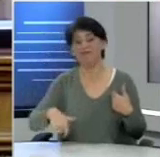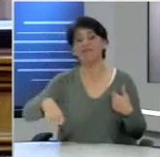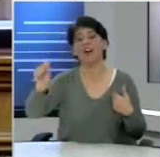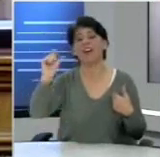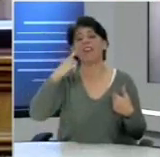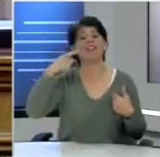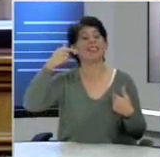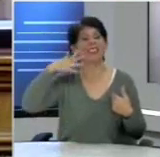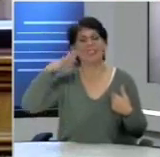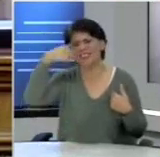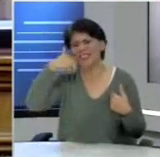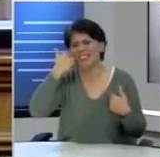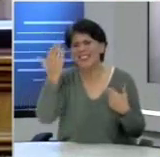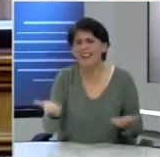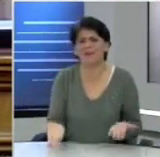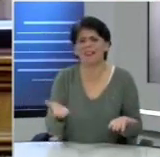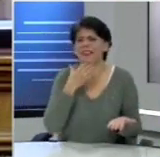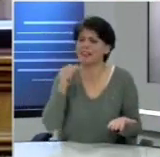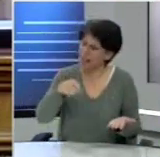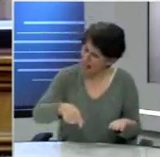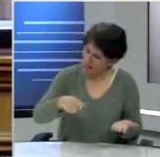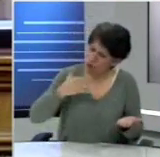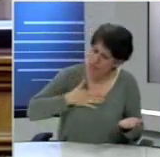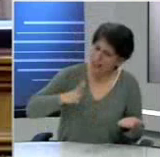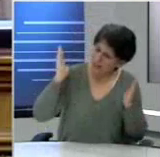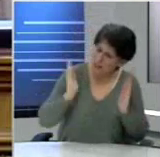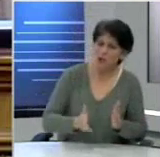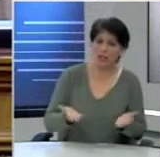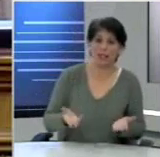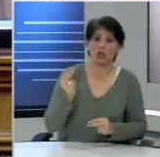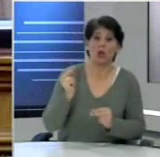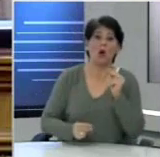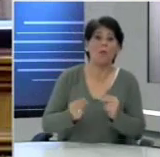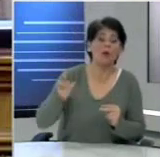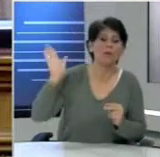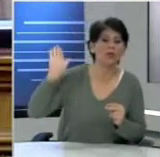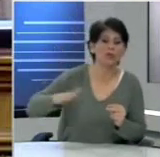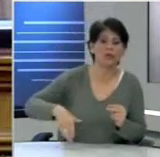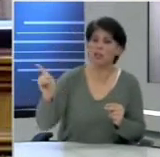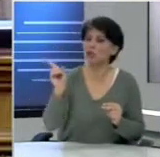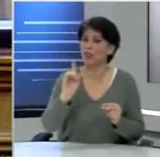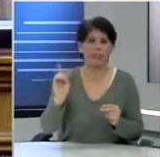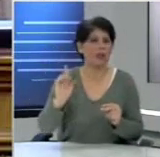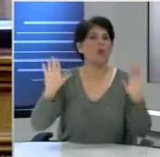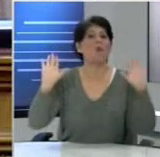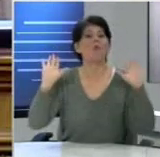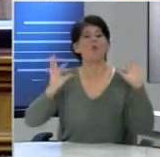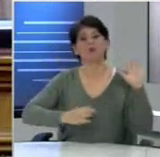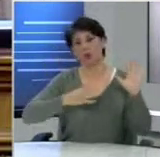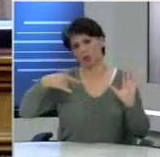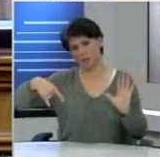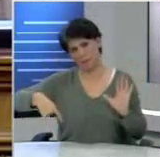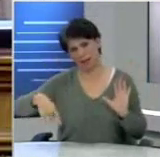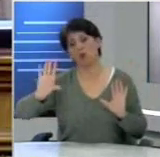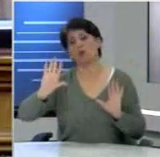γιατί έτσι θέλει και γιατί μπορεί. Και γιατί το πρόβλημα τελικά Δεν είναι ούτε ο κύριος Πατέρας, ούτε ο